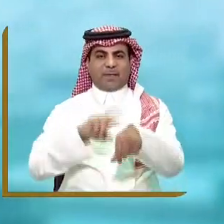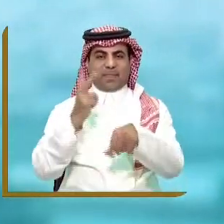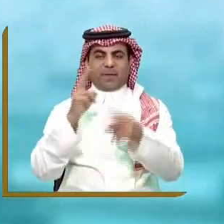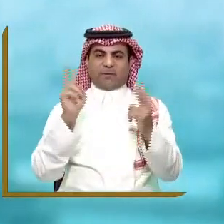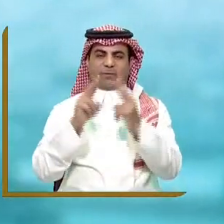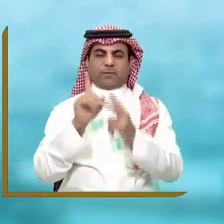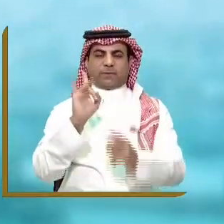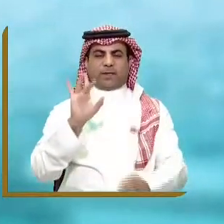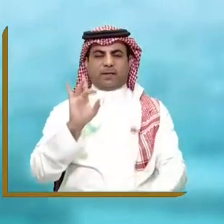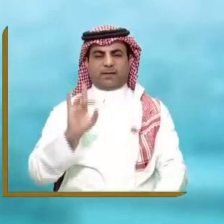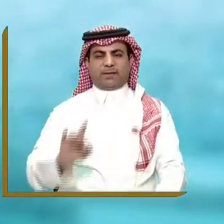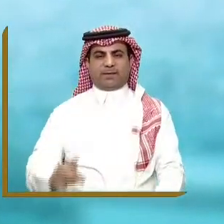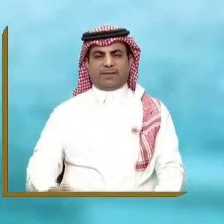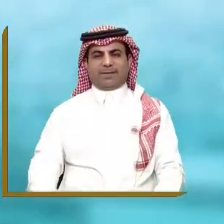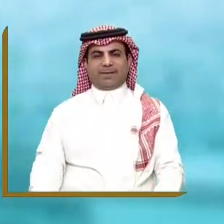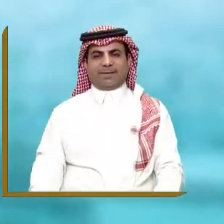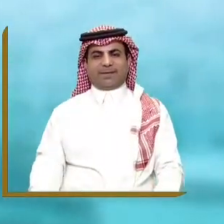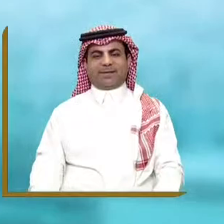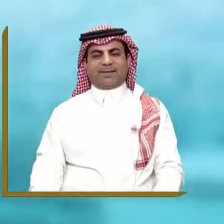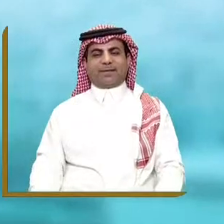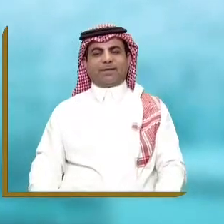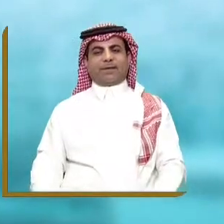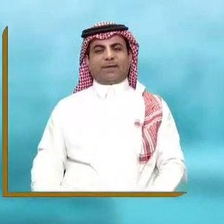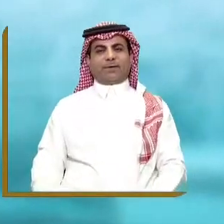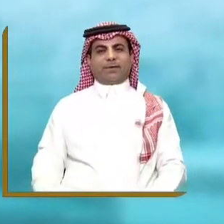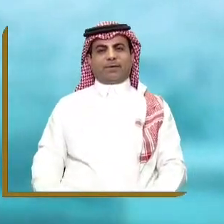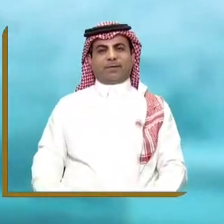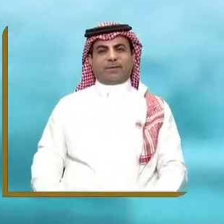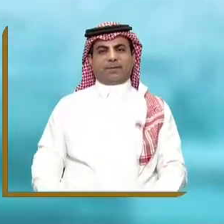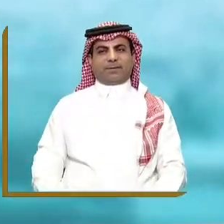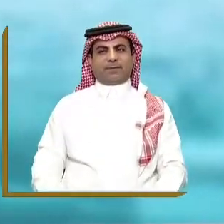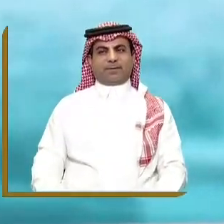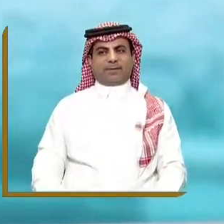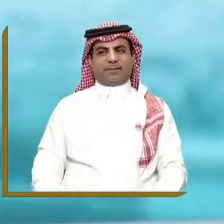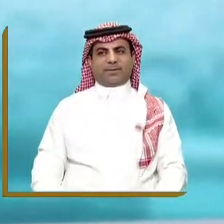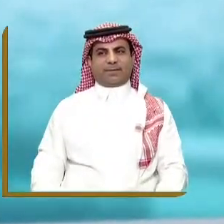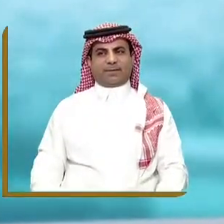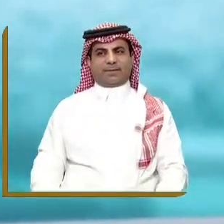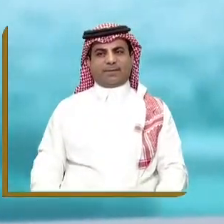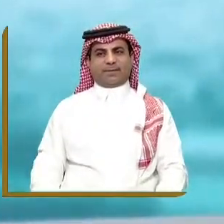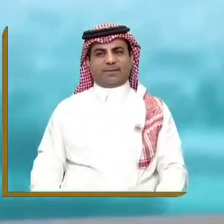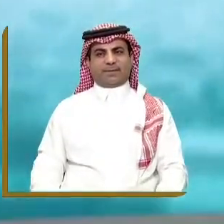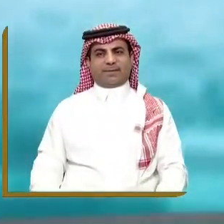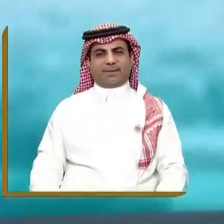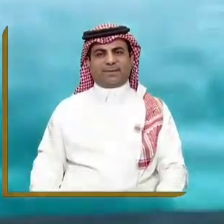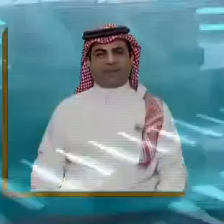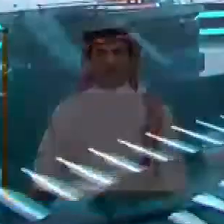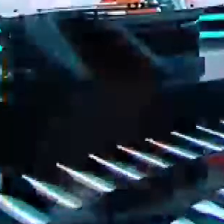12:30 من هذه الليلة. السلام عليكم ورحمة الله تعالى وبركاته.